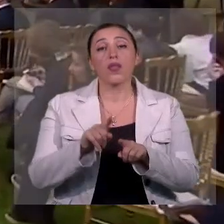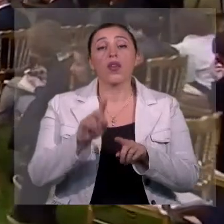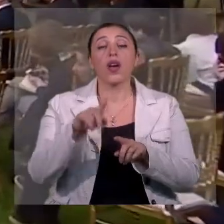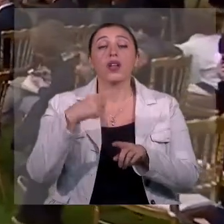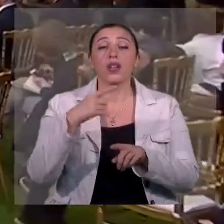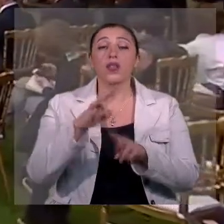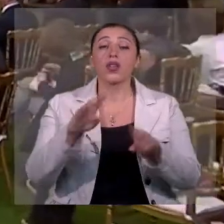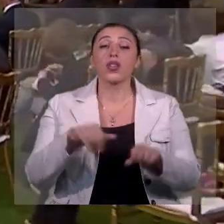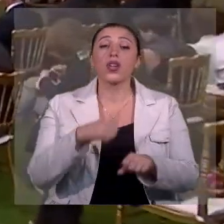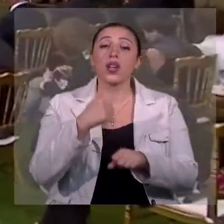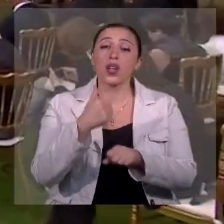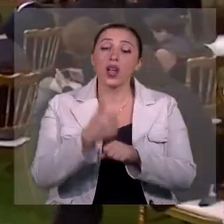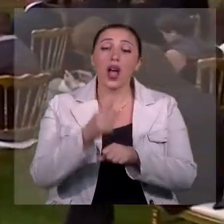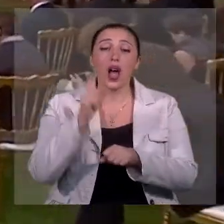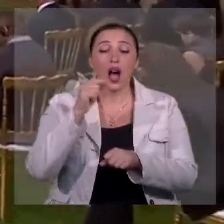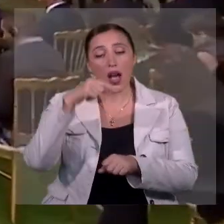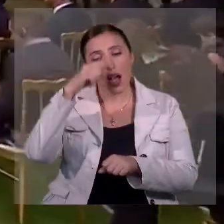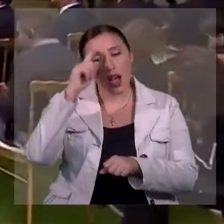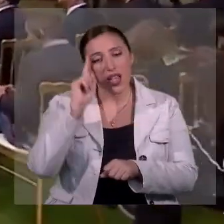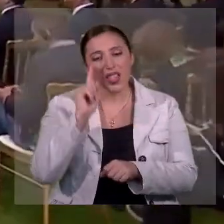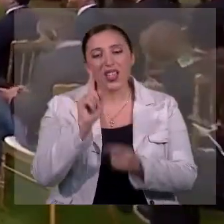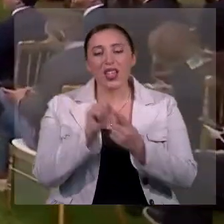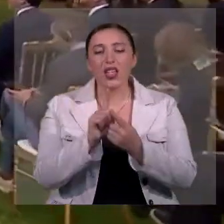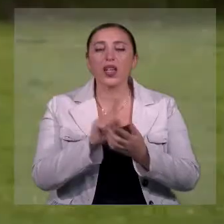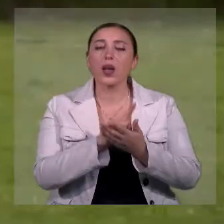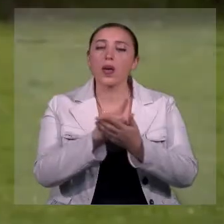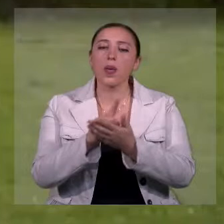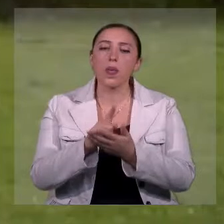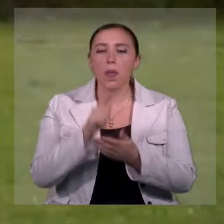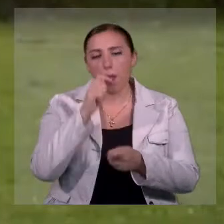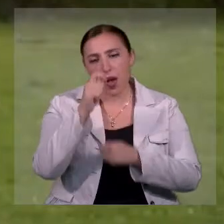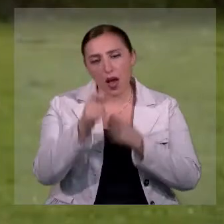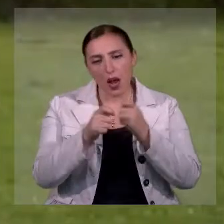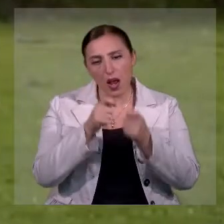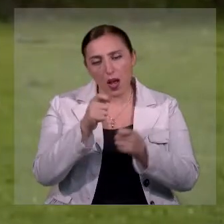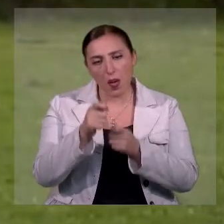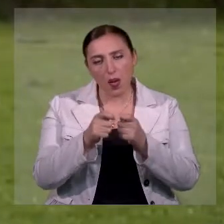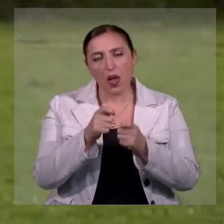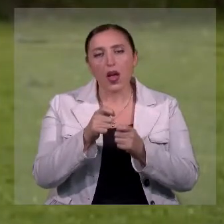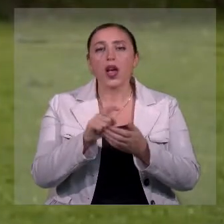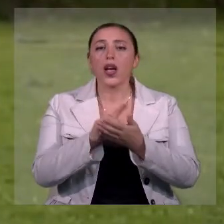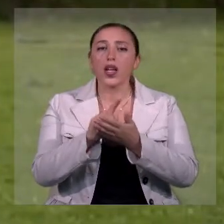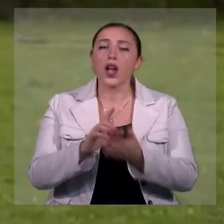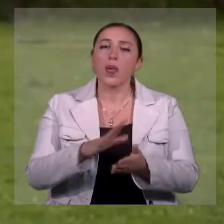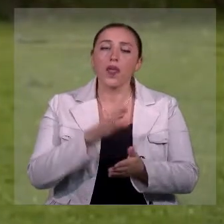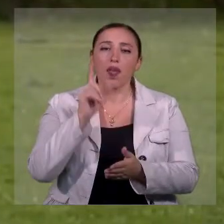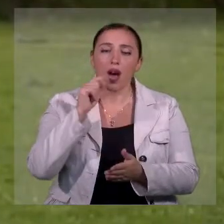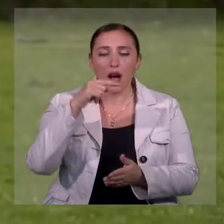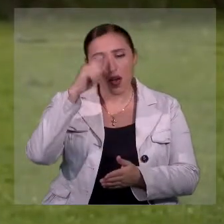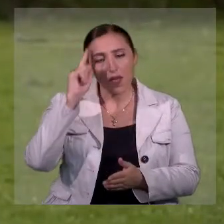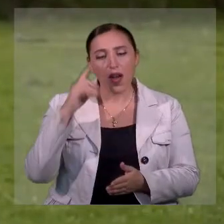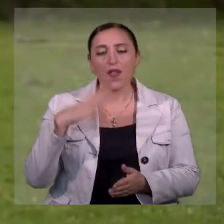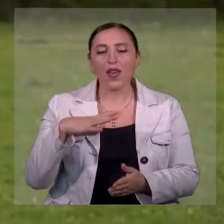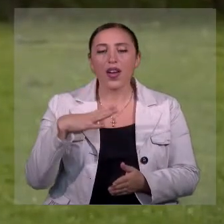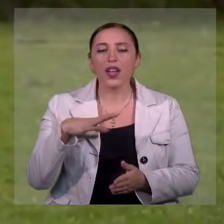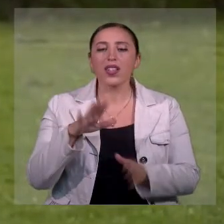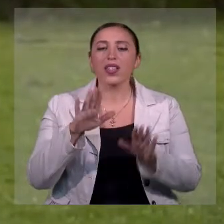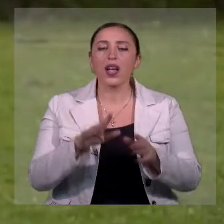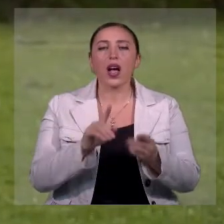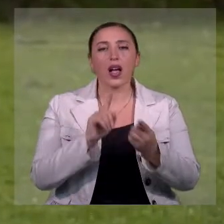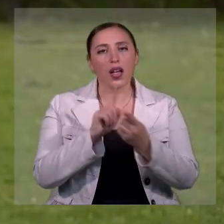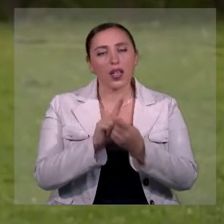է ներկայացրել հայ-ադրբեջանական բանակցային գործընթացի մանրամասները, քննարկել են Հայաստան-Վրաստան-Ադրբեջան